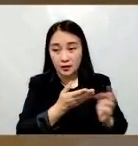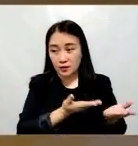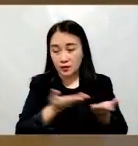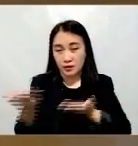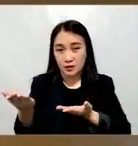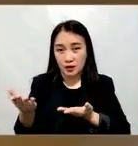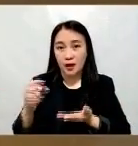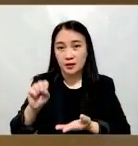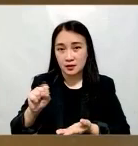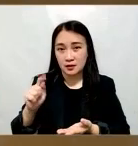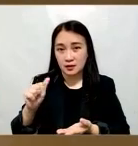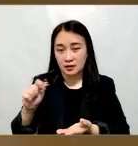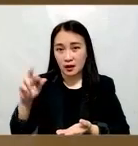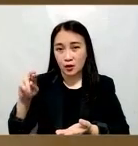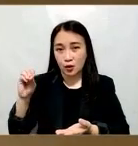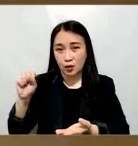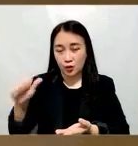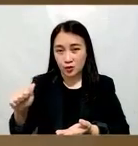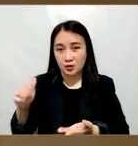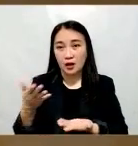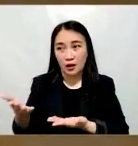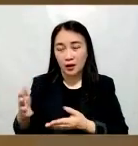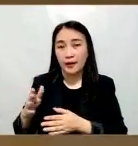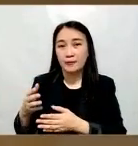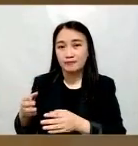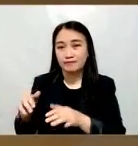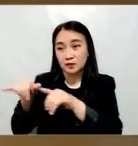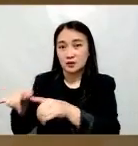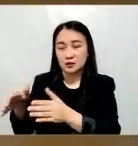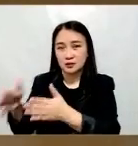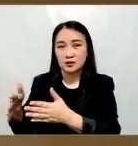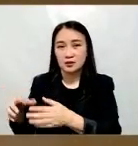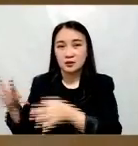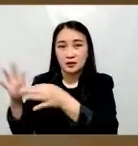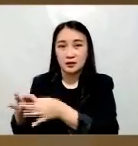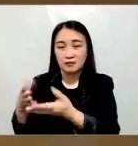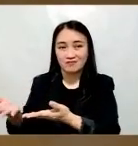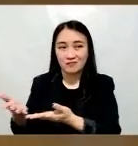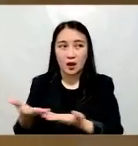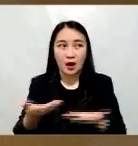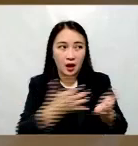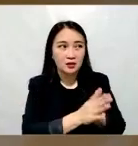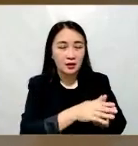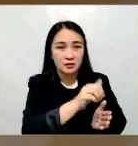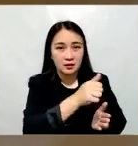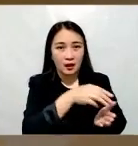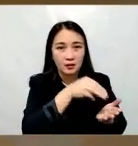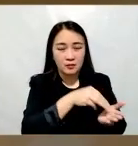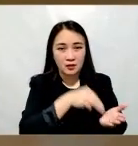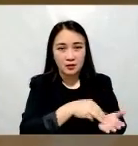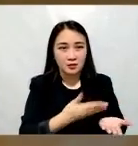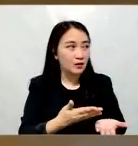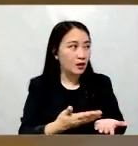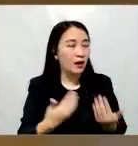ikinulong. Humingi raw ng 10 milyong pisong ransom ang mga suspect sa pamilya ng biktima. Lumabas din sa imbestigasyon na ginahasa ang